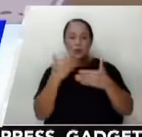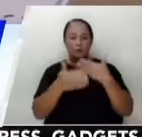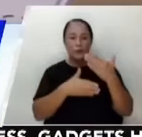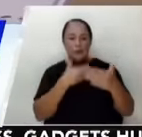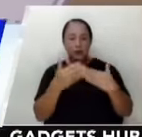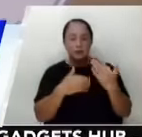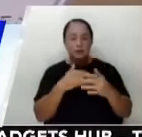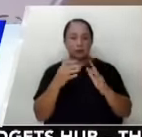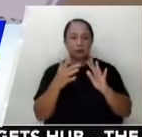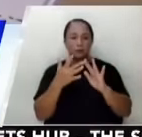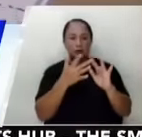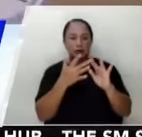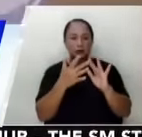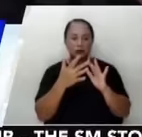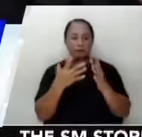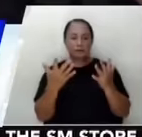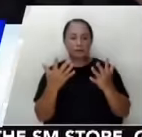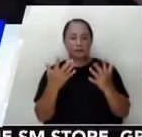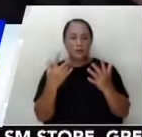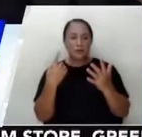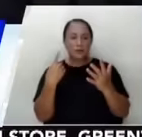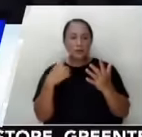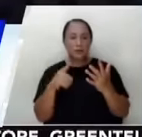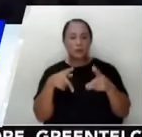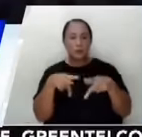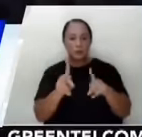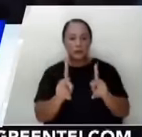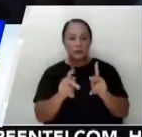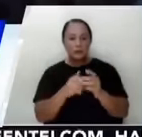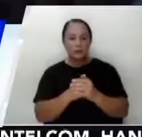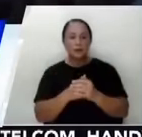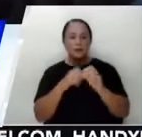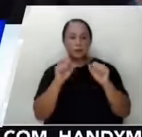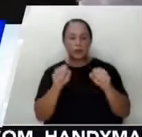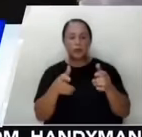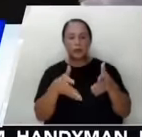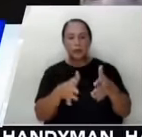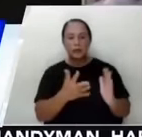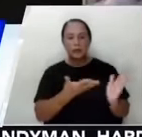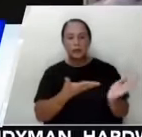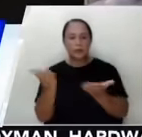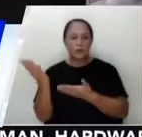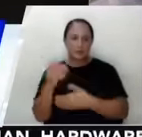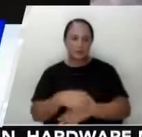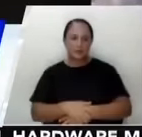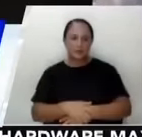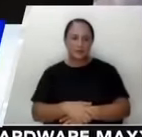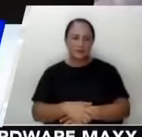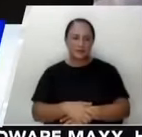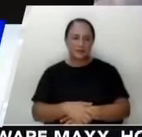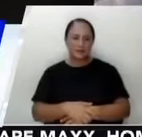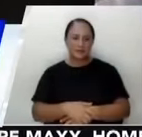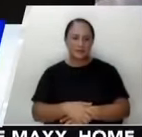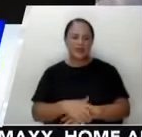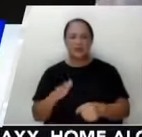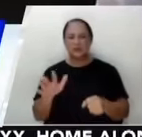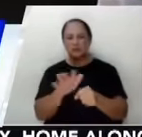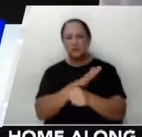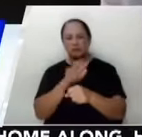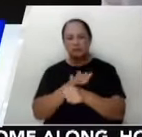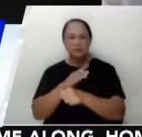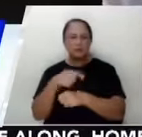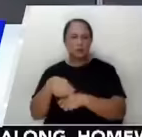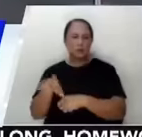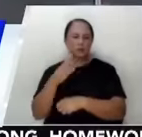through BAI nung permit para po mag-ship sa kanila. Fully booked na ang biyahe papuntang Bacolod